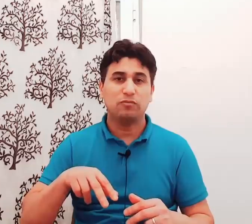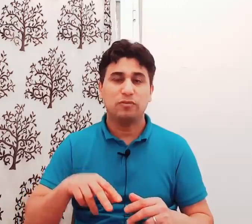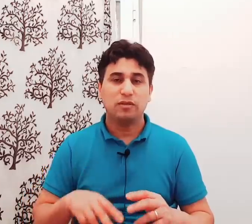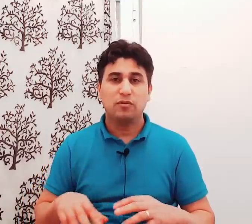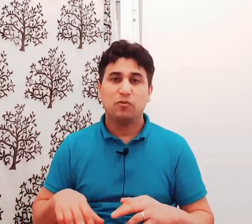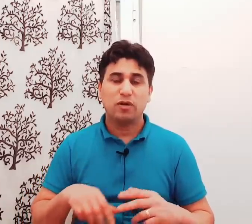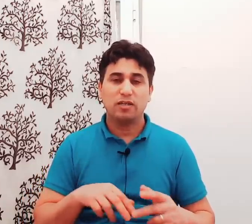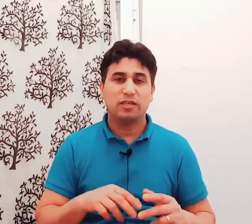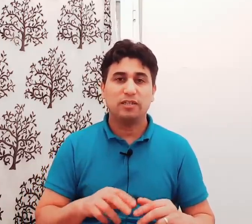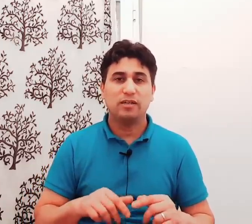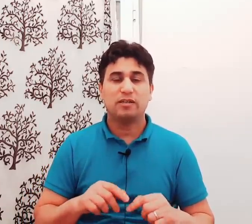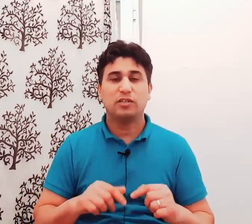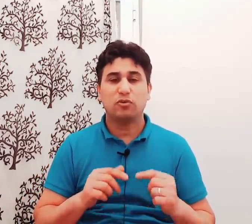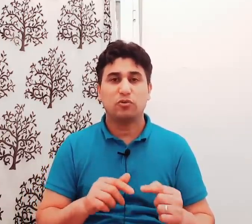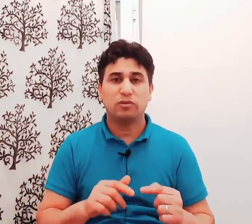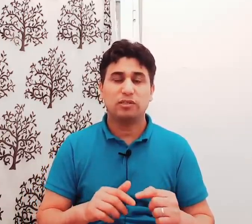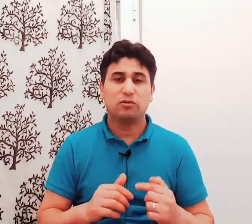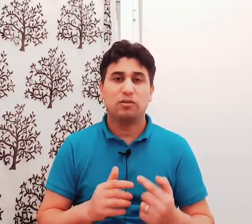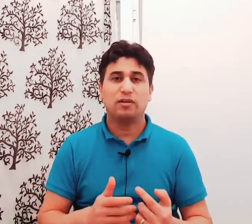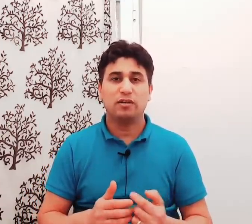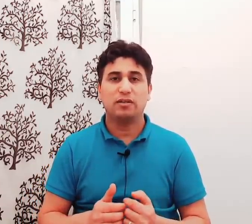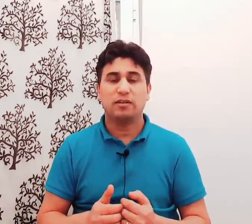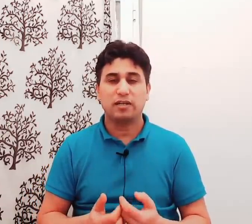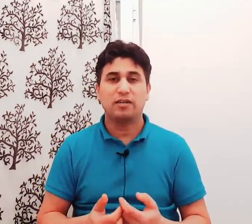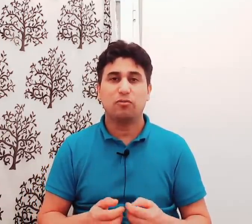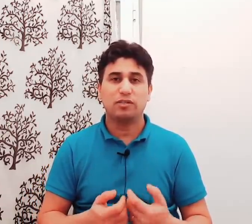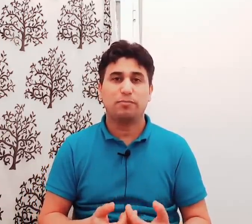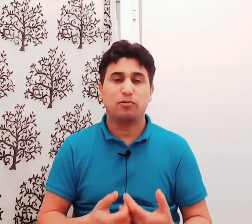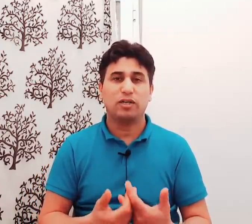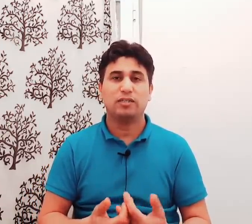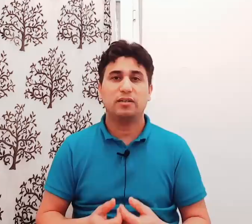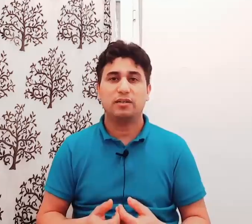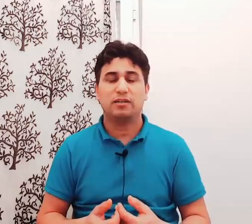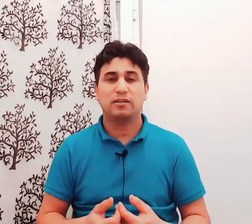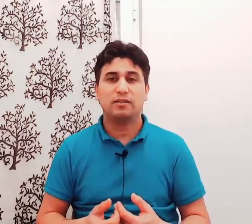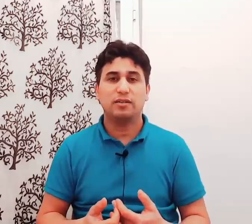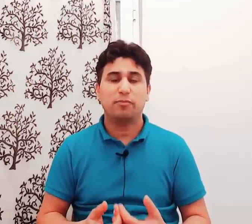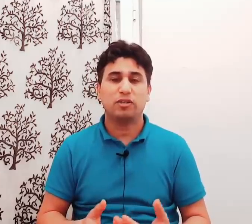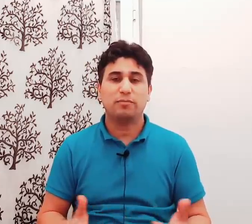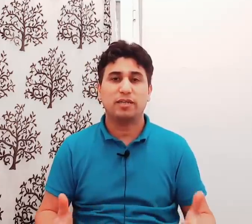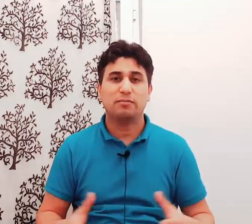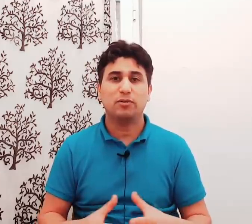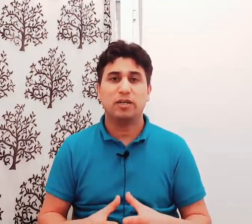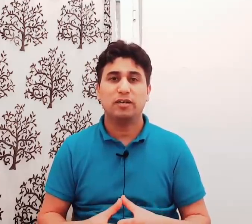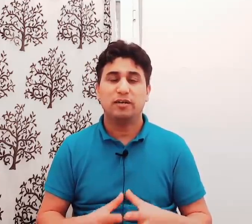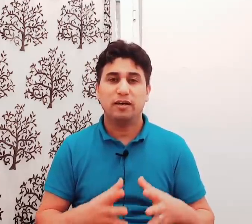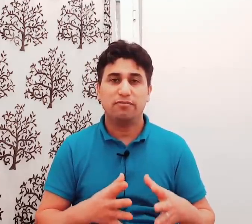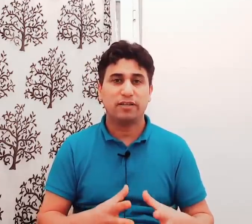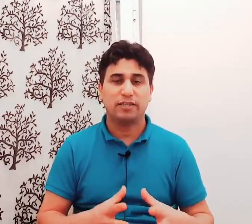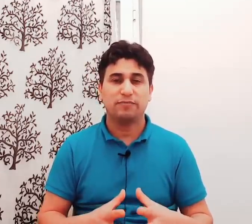يتمشاو، وكذلك يعني الناس غادي يخرجوا يديروا الرياضه ولا سبور ولا يعني الديبورتي كما كيسميوه